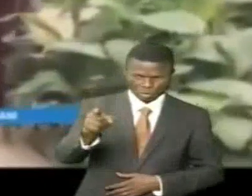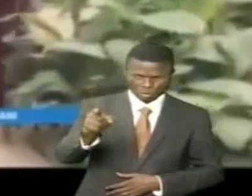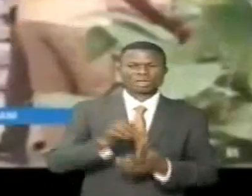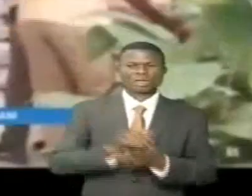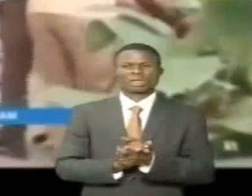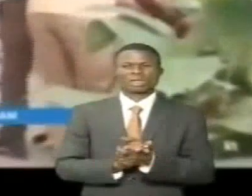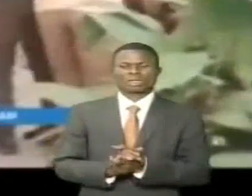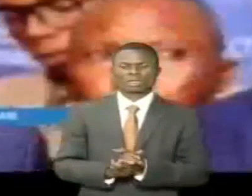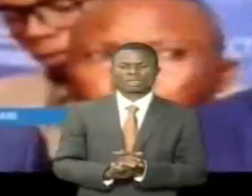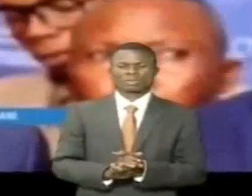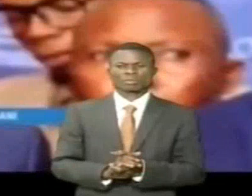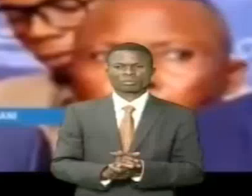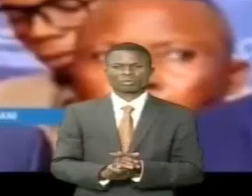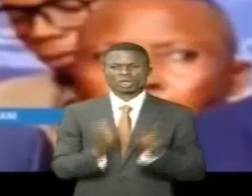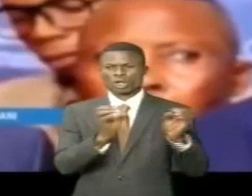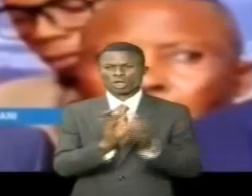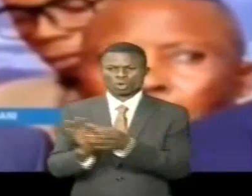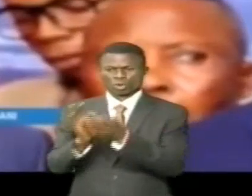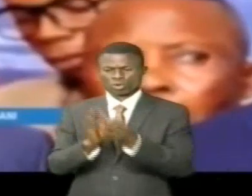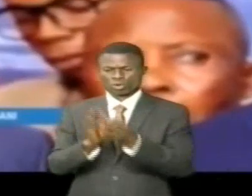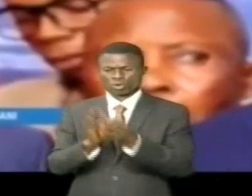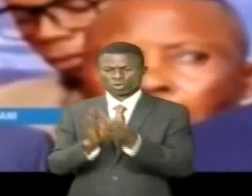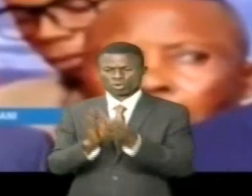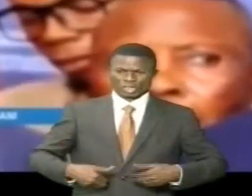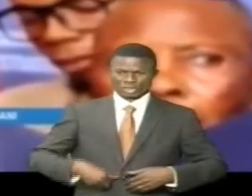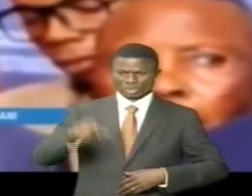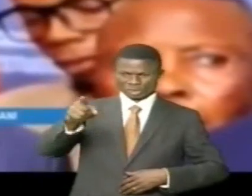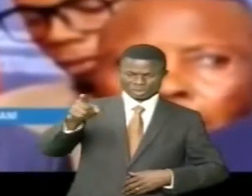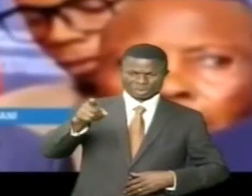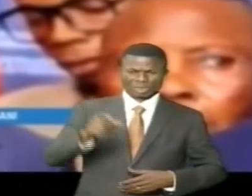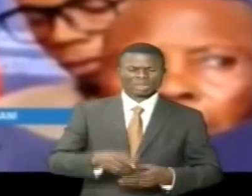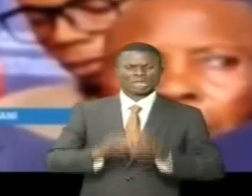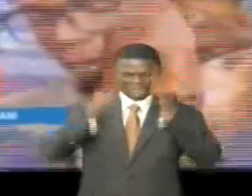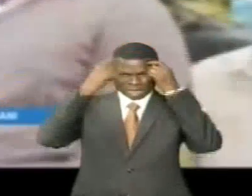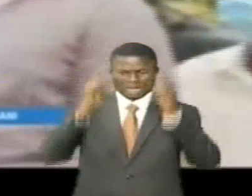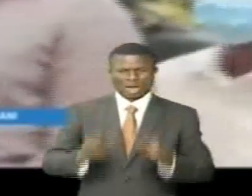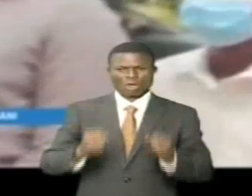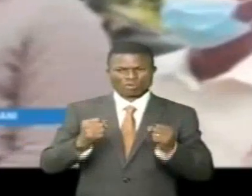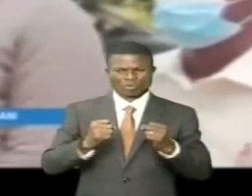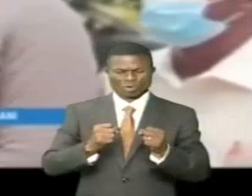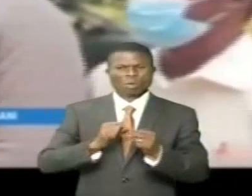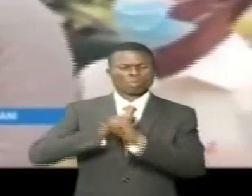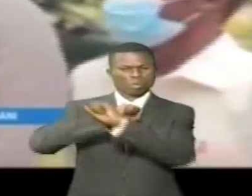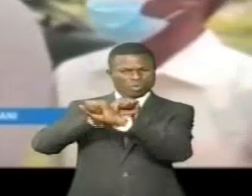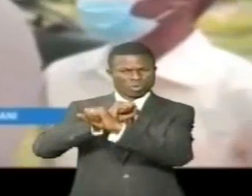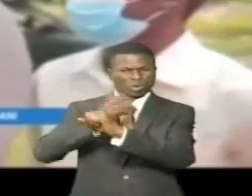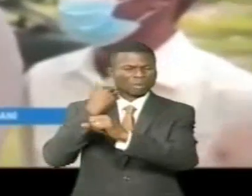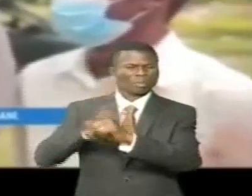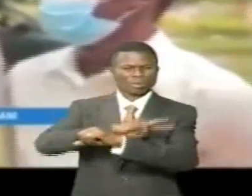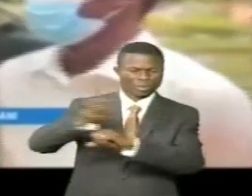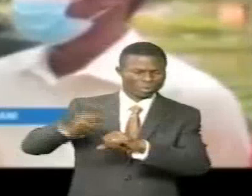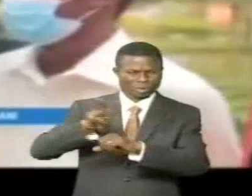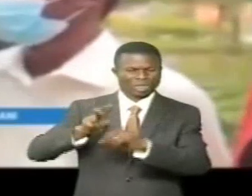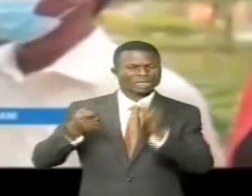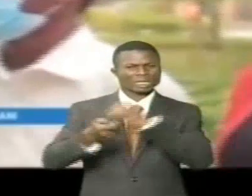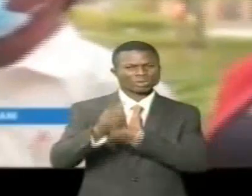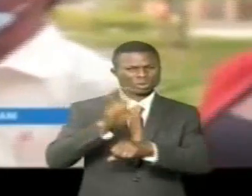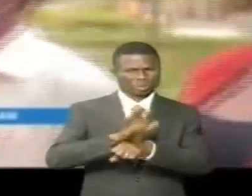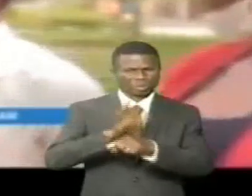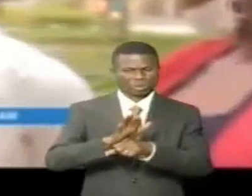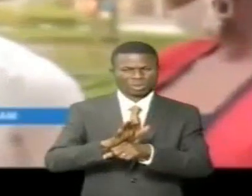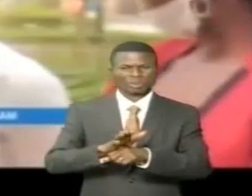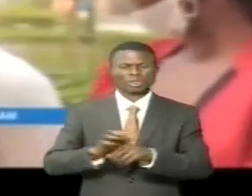structure coordonnée par Junior Mata, très engagé dans la lutte contre cette pandémie mortelle. La